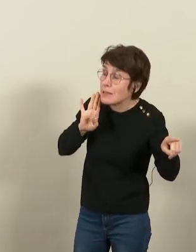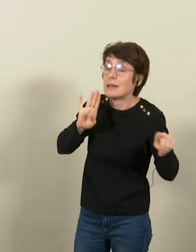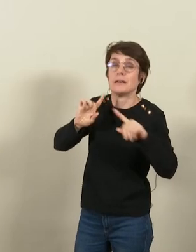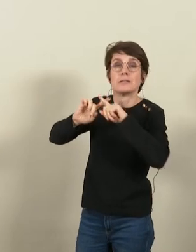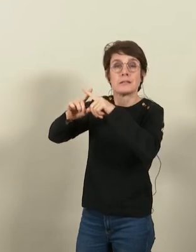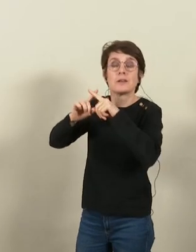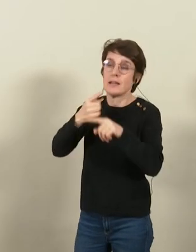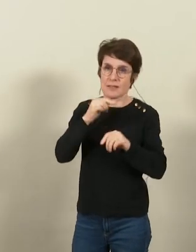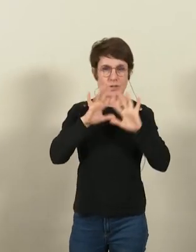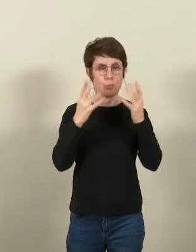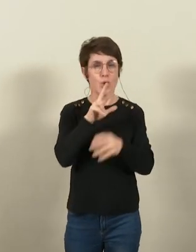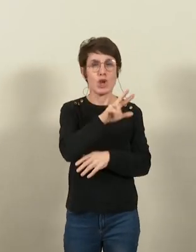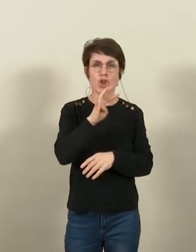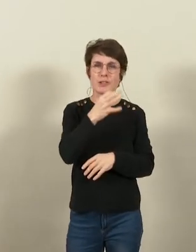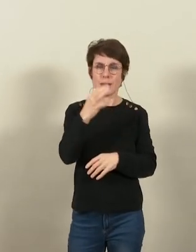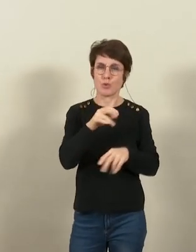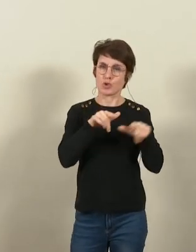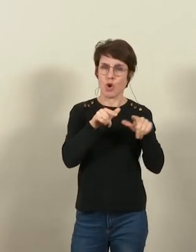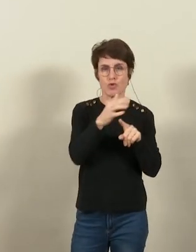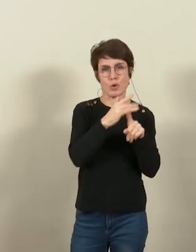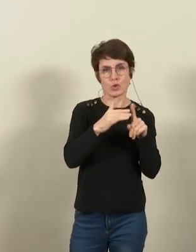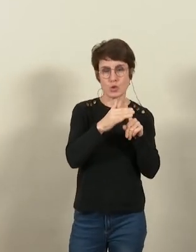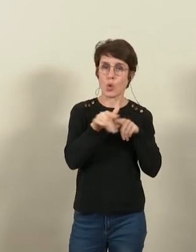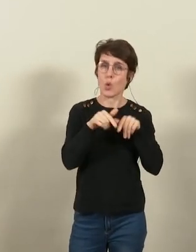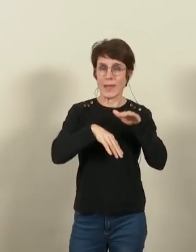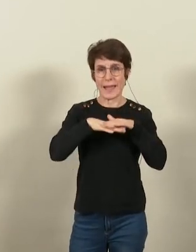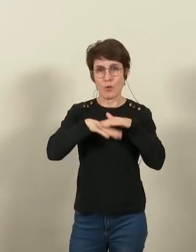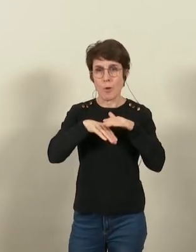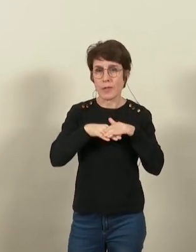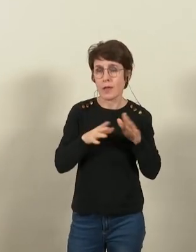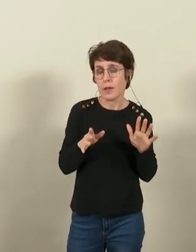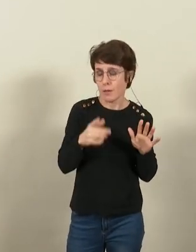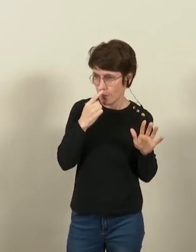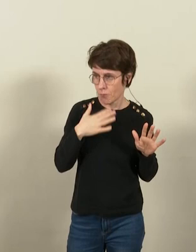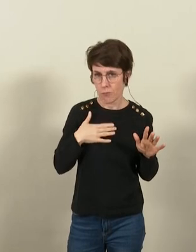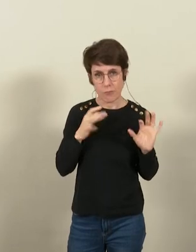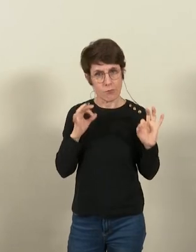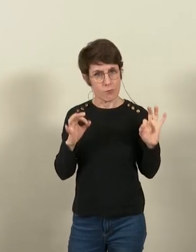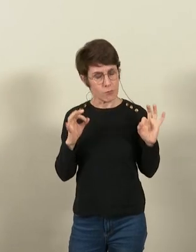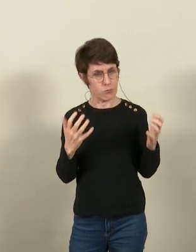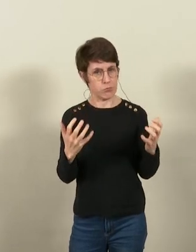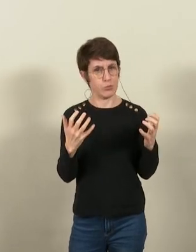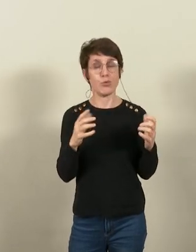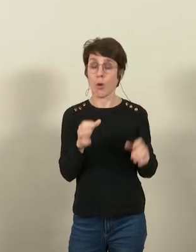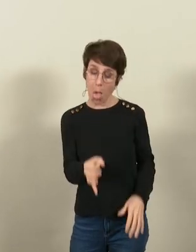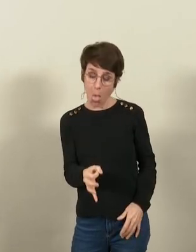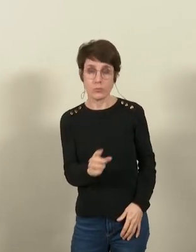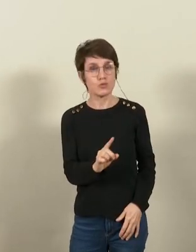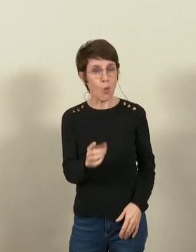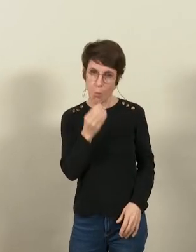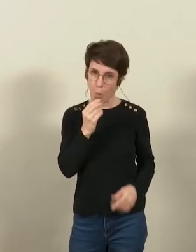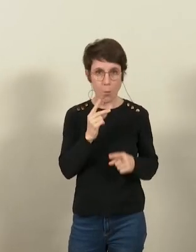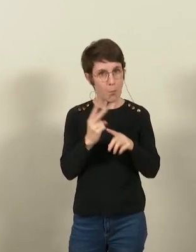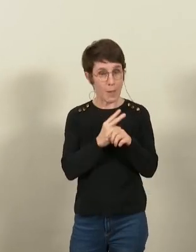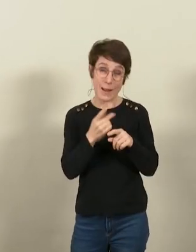34 % de logements sociaux de à loyer réglementés qui me semble significatif et qui est une mutation